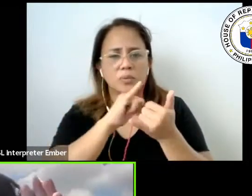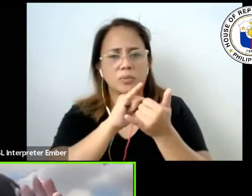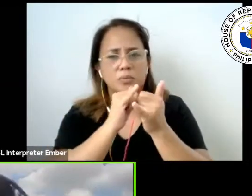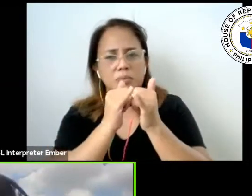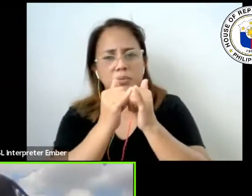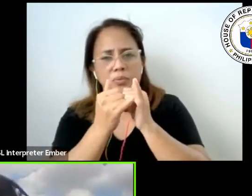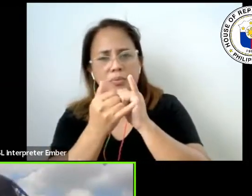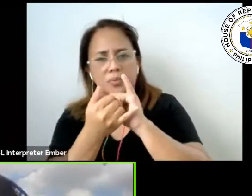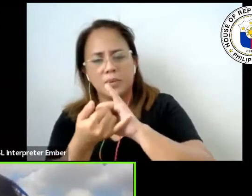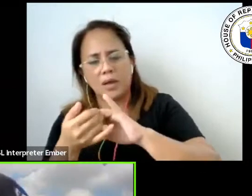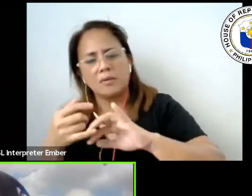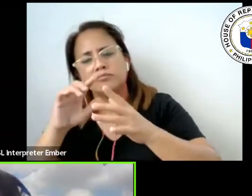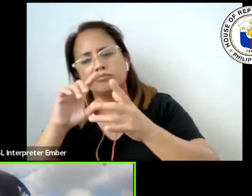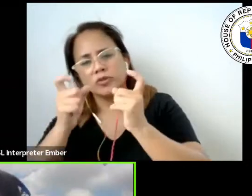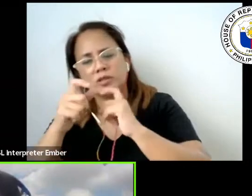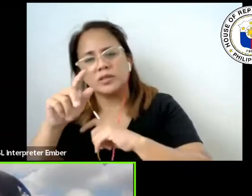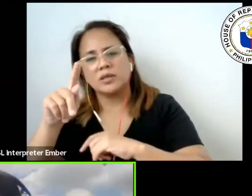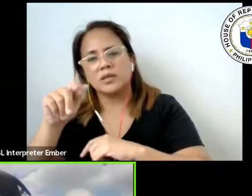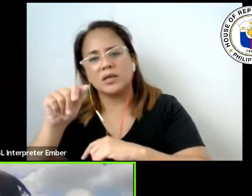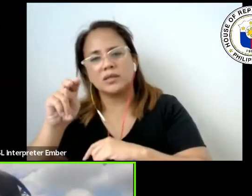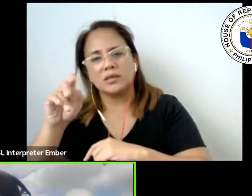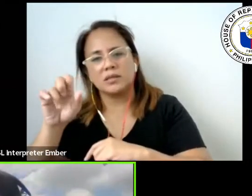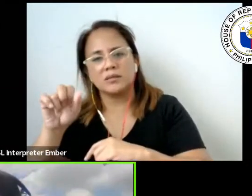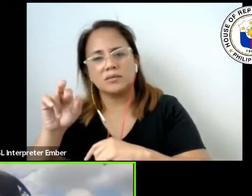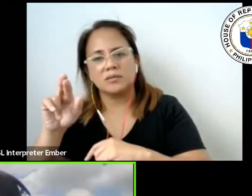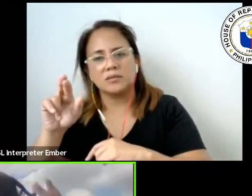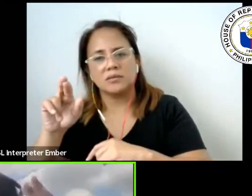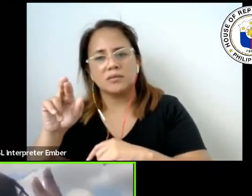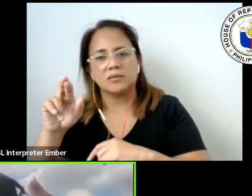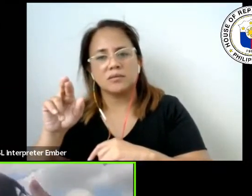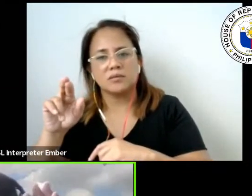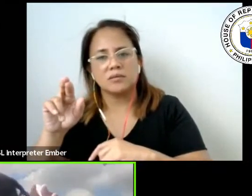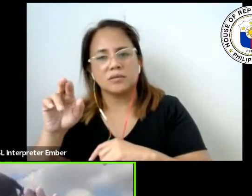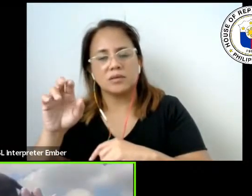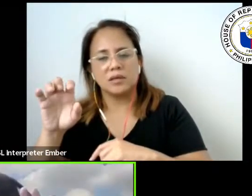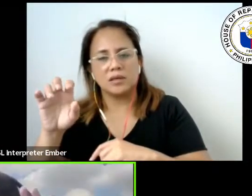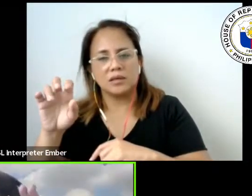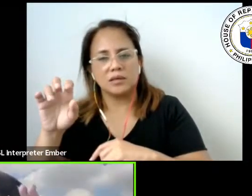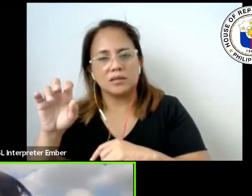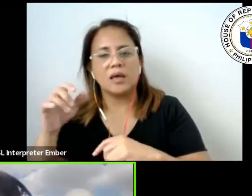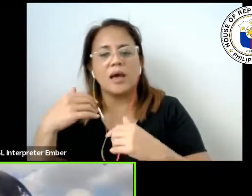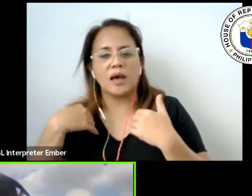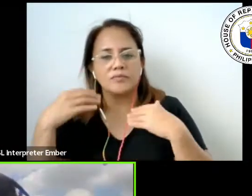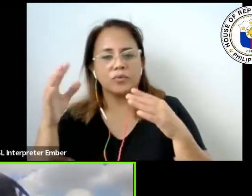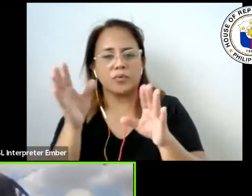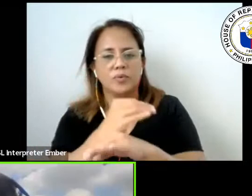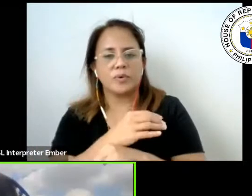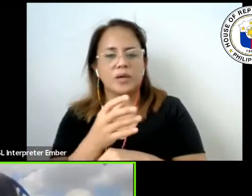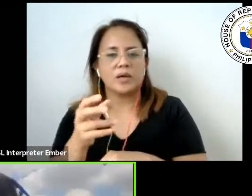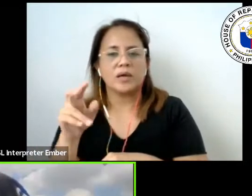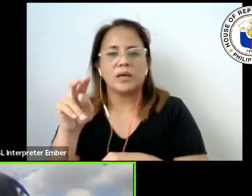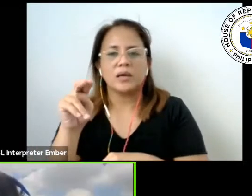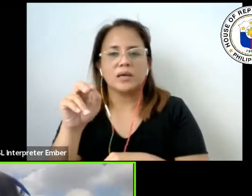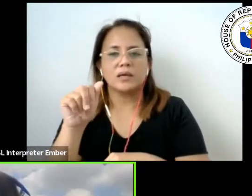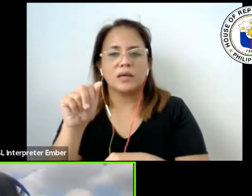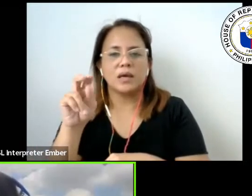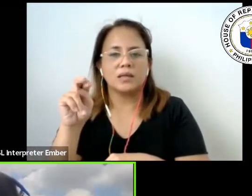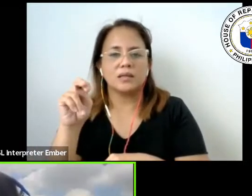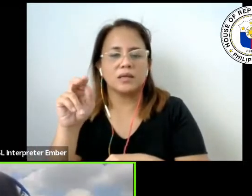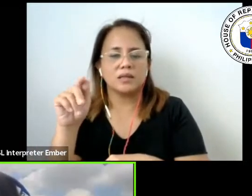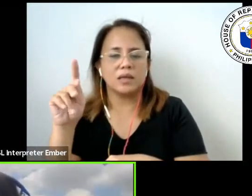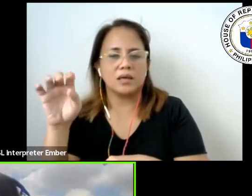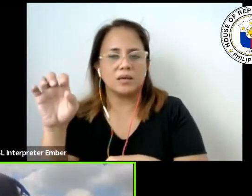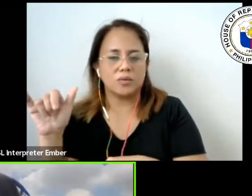ng Kankanae. Ngayon po sa IPSEO, sa IPED office, mayroon ng Kankanae as language. Mayroon ng